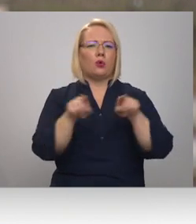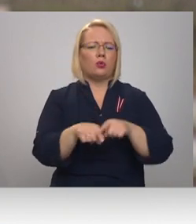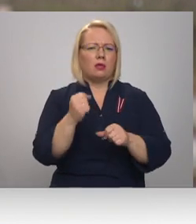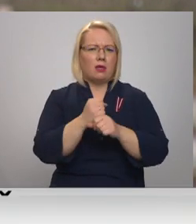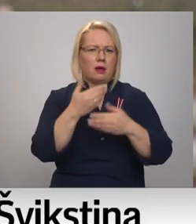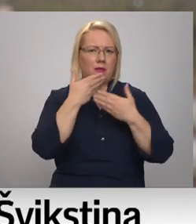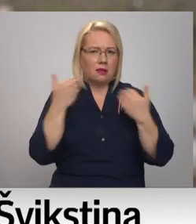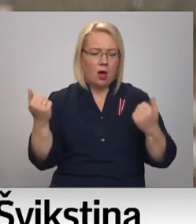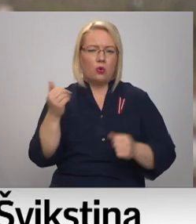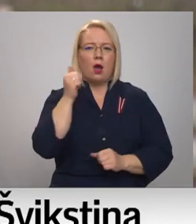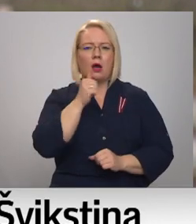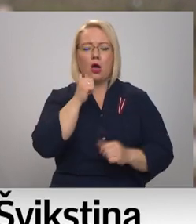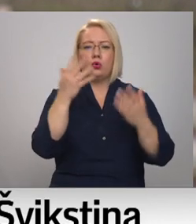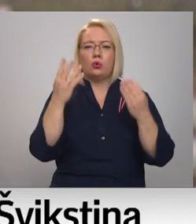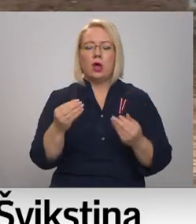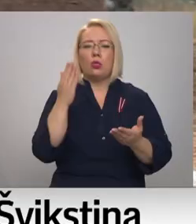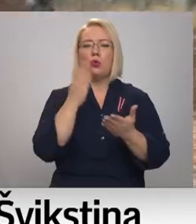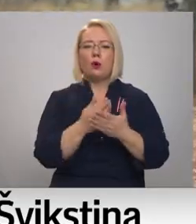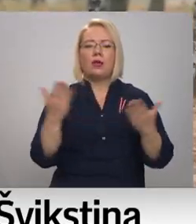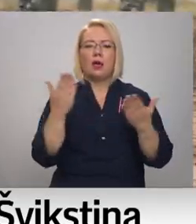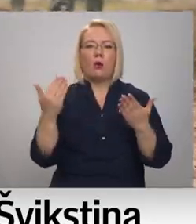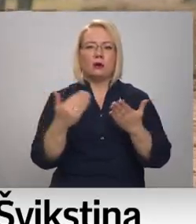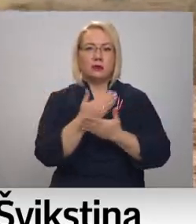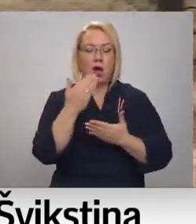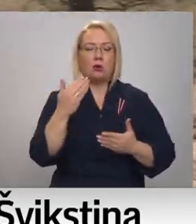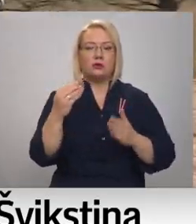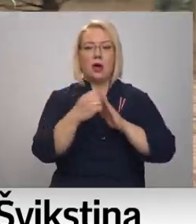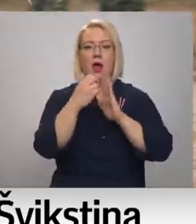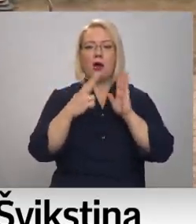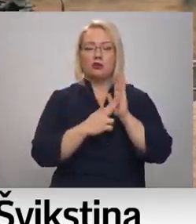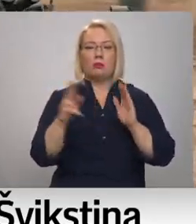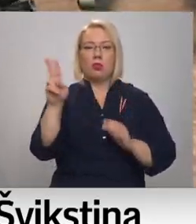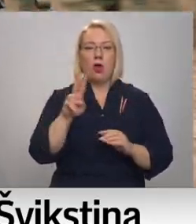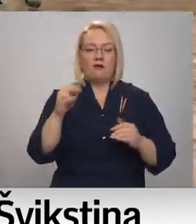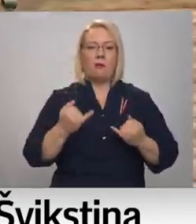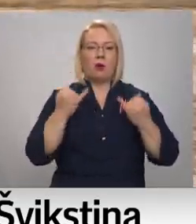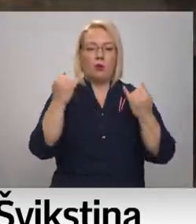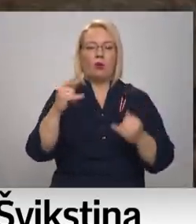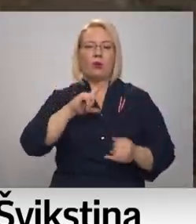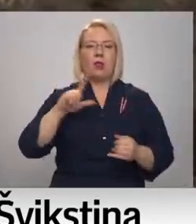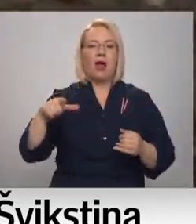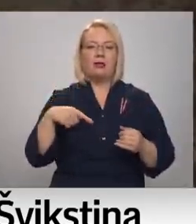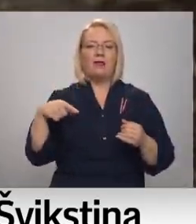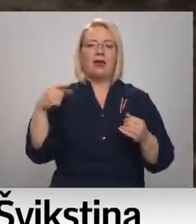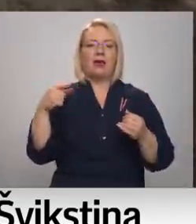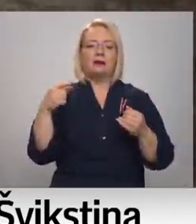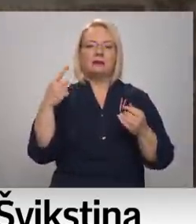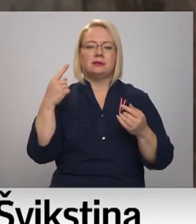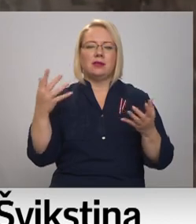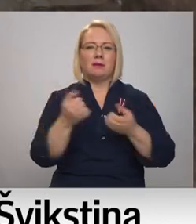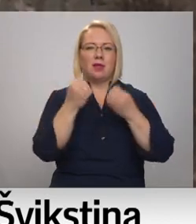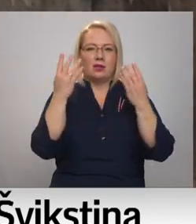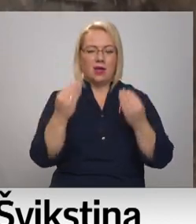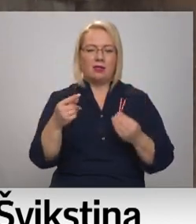darba, jo katru dienu notiek kaut kas jauns. 18. novembrī par godu Latvijas Republikas proklamēšanas dienai viņa plāno izcept svētku